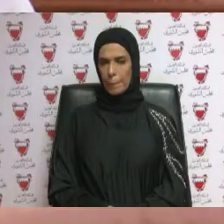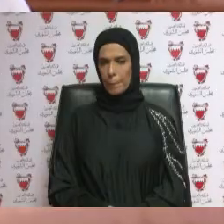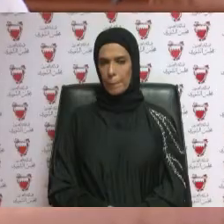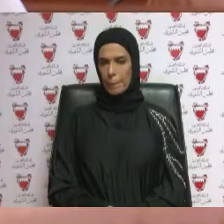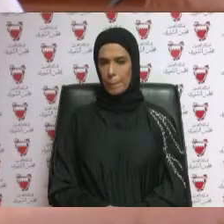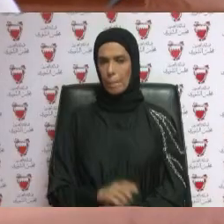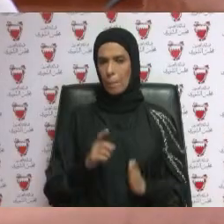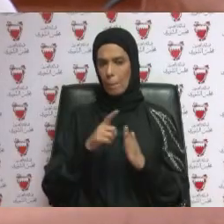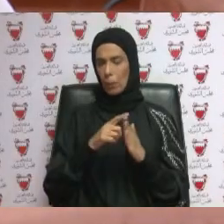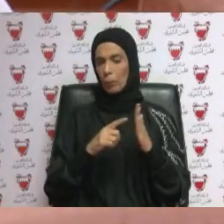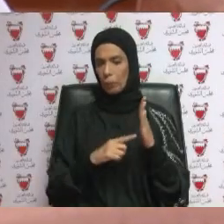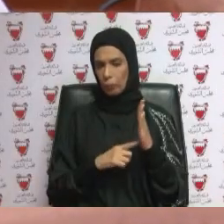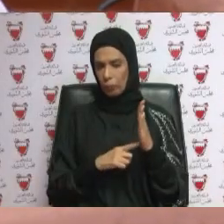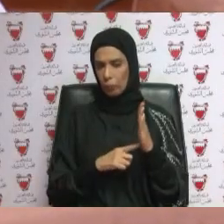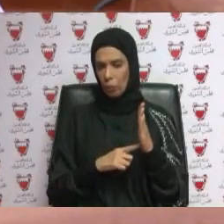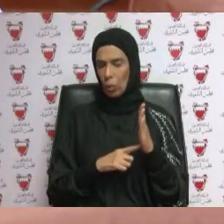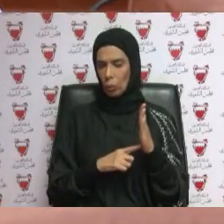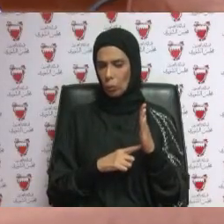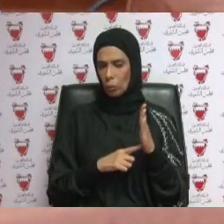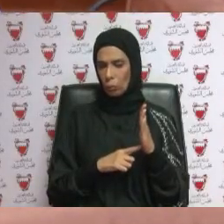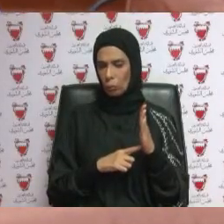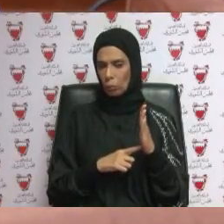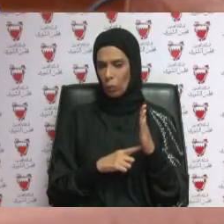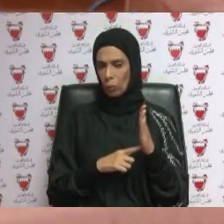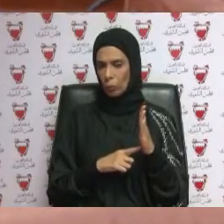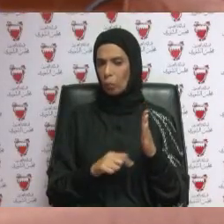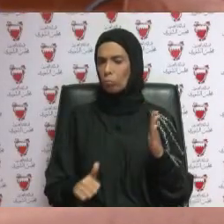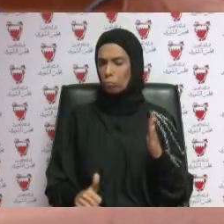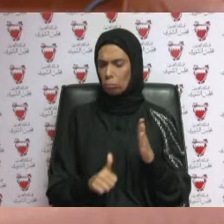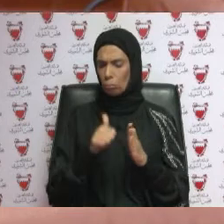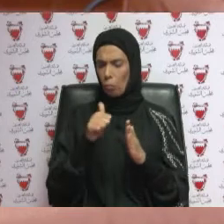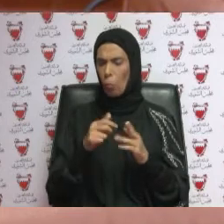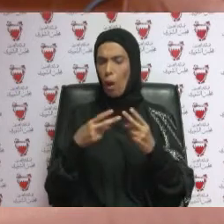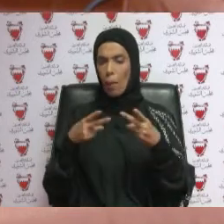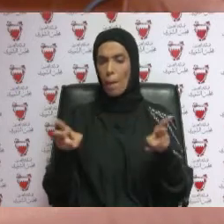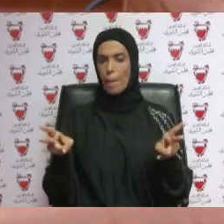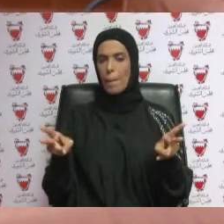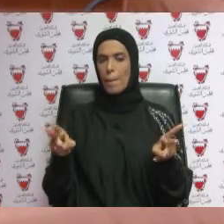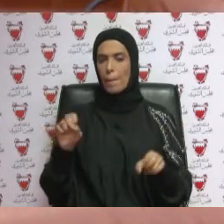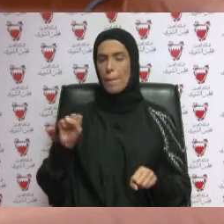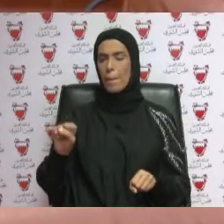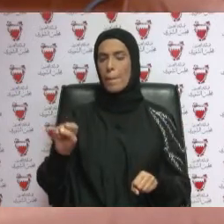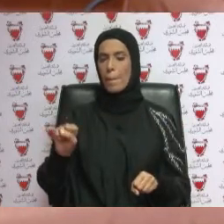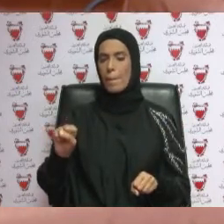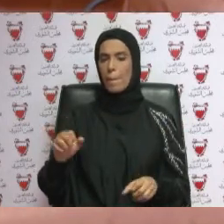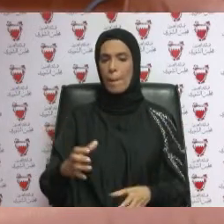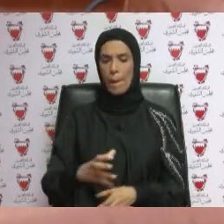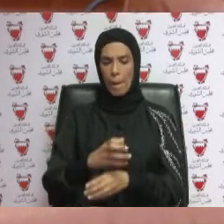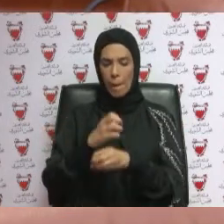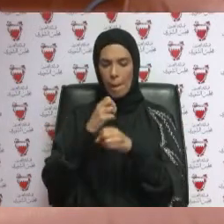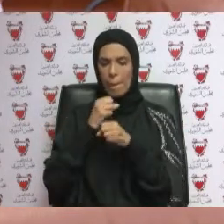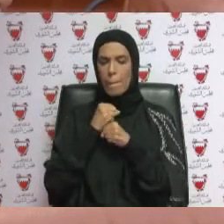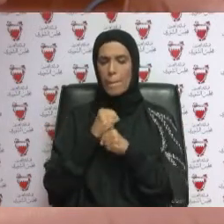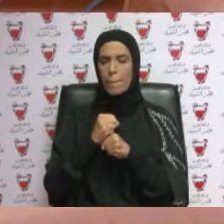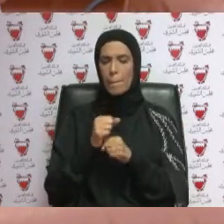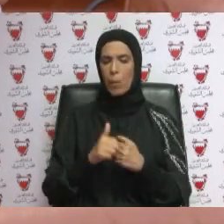هذا القانون هو قانون حقيقة جدير بالموافقة عليه، خصوصا أنه يحمي الأسر